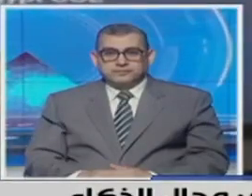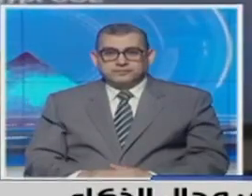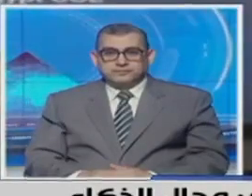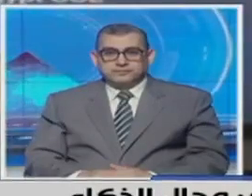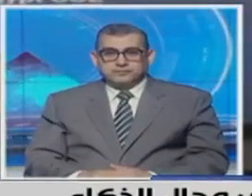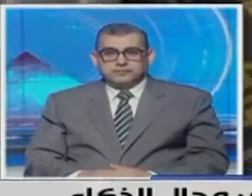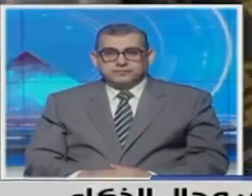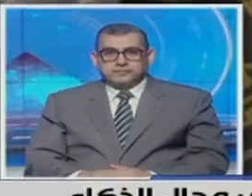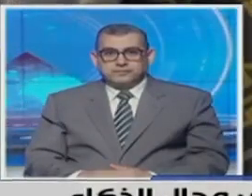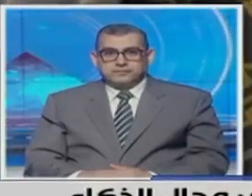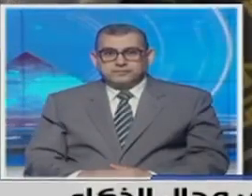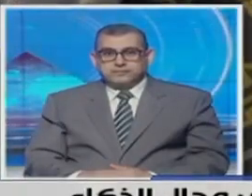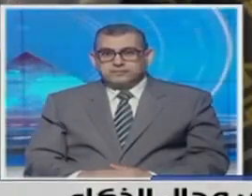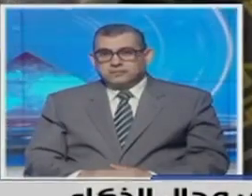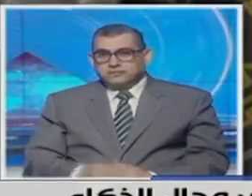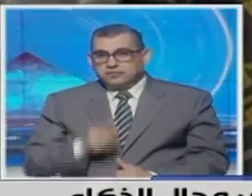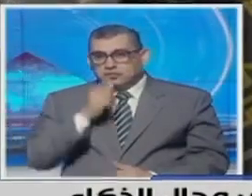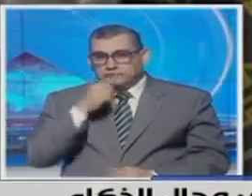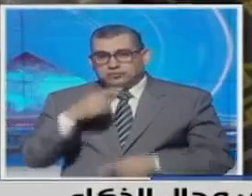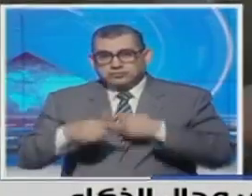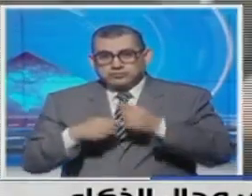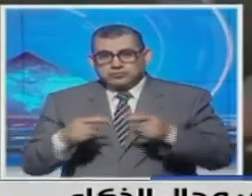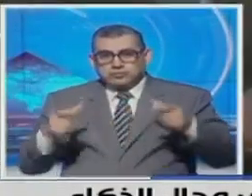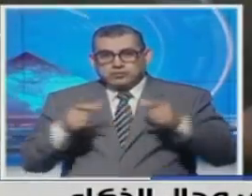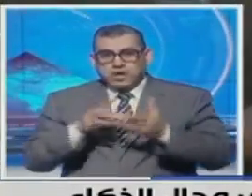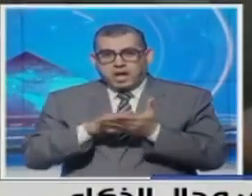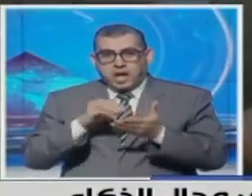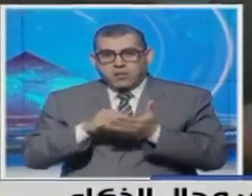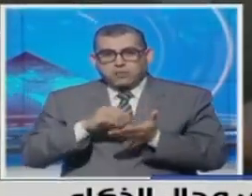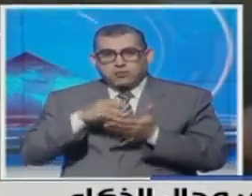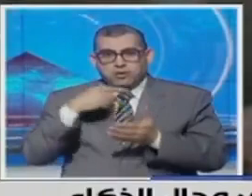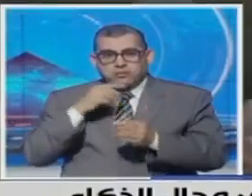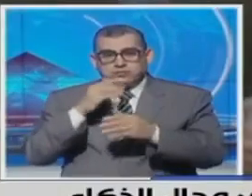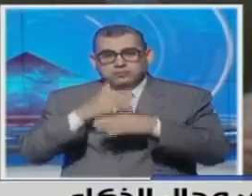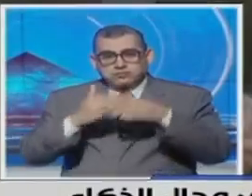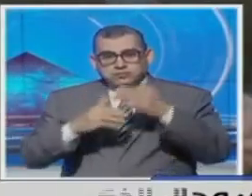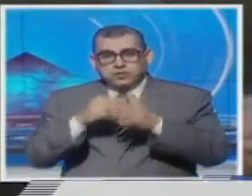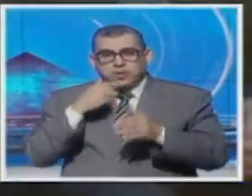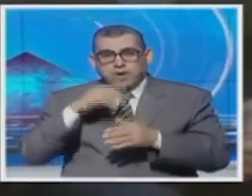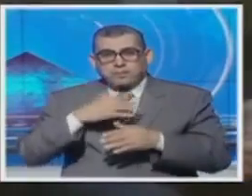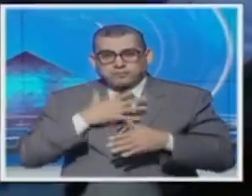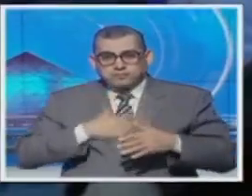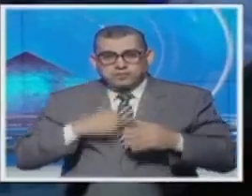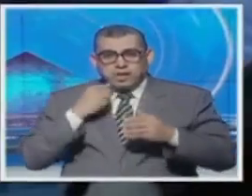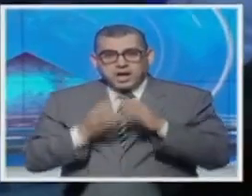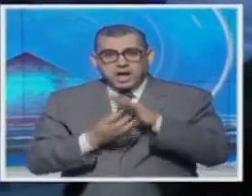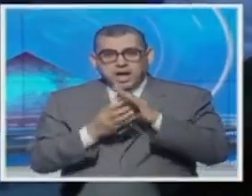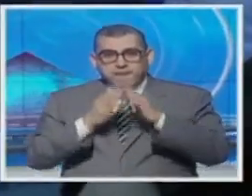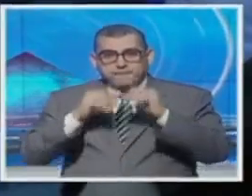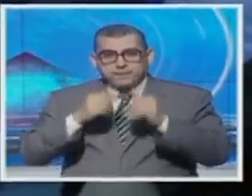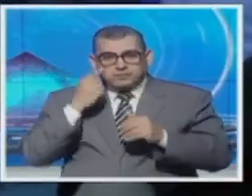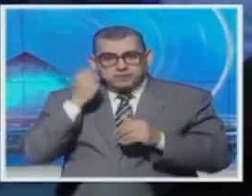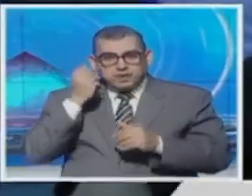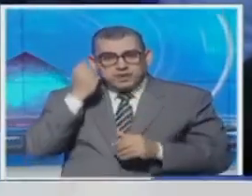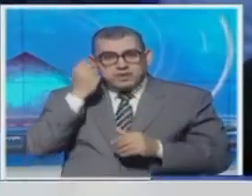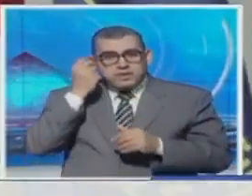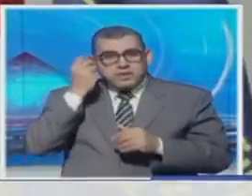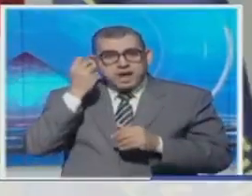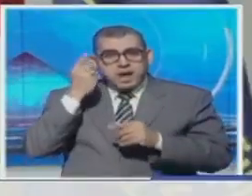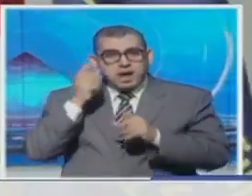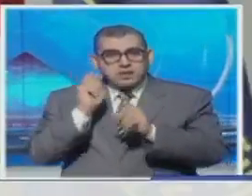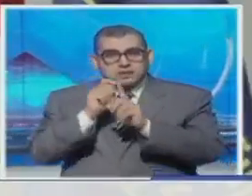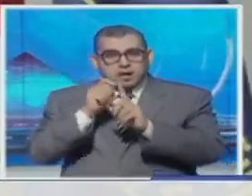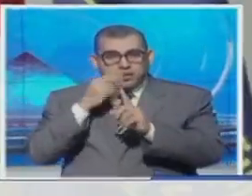تكنولوجي كبير اختتمت فعاليات الدورة الأولى لمبادرة بناء القدرات للجامعات المصرية في مجال الذكاء الاصطناعي،